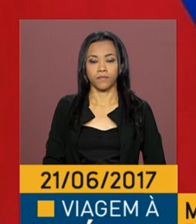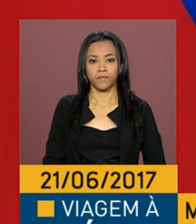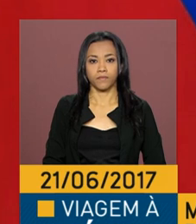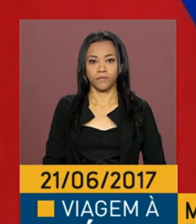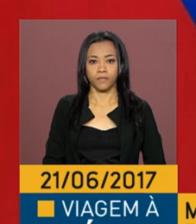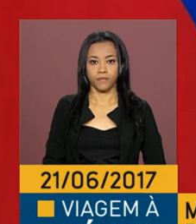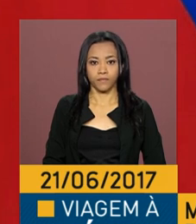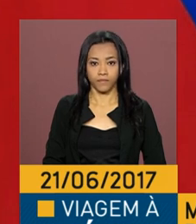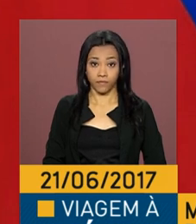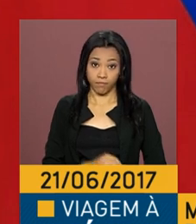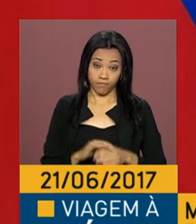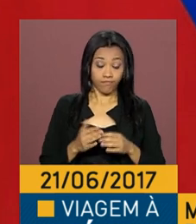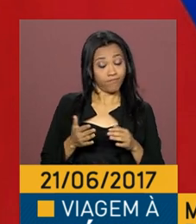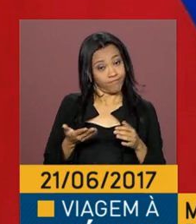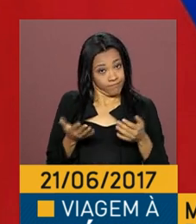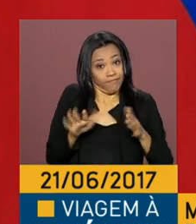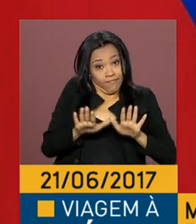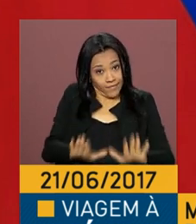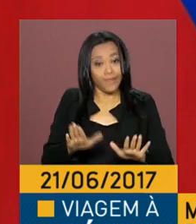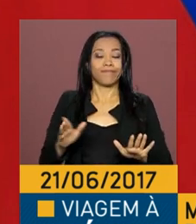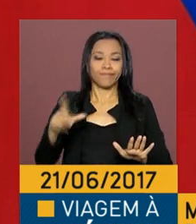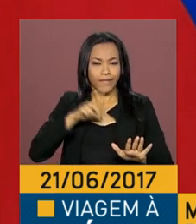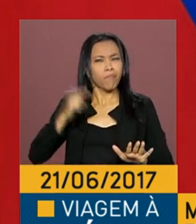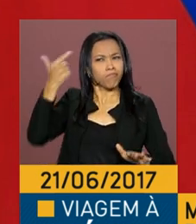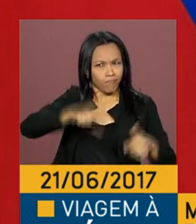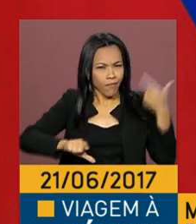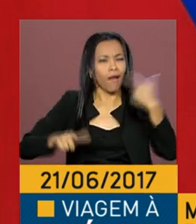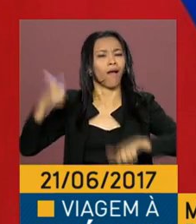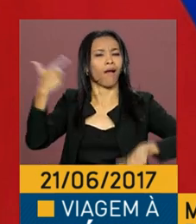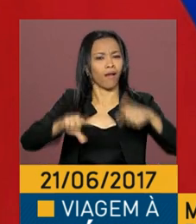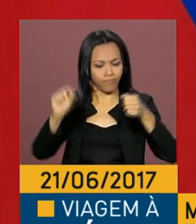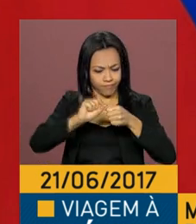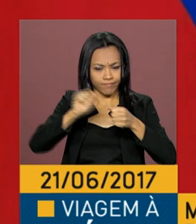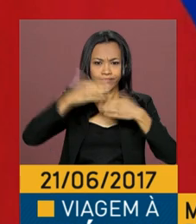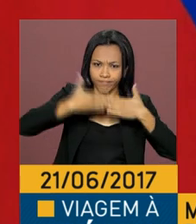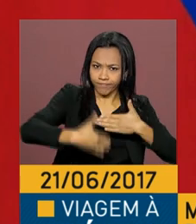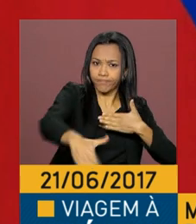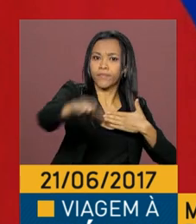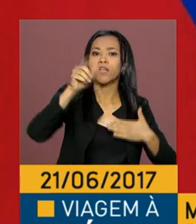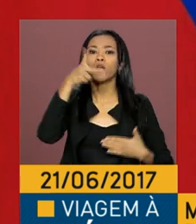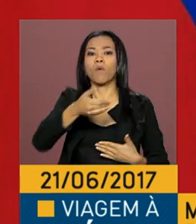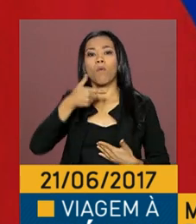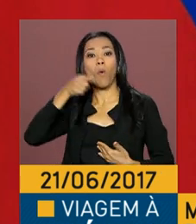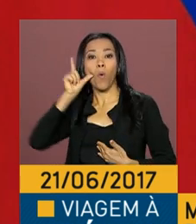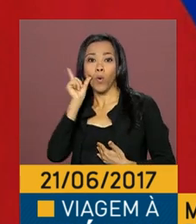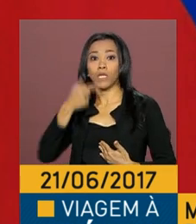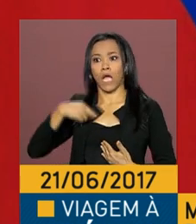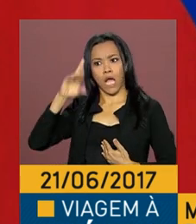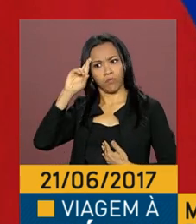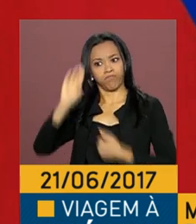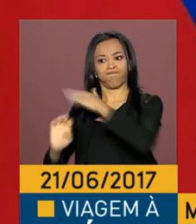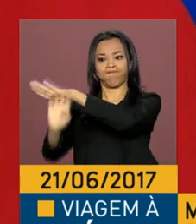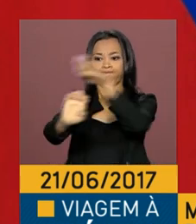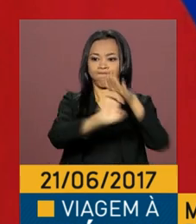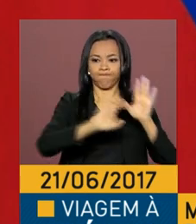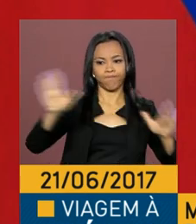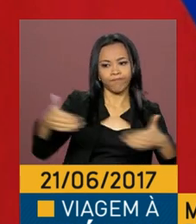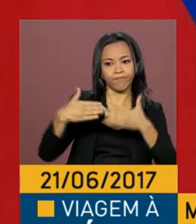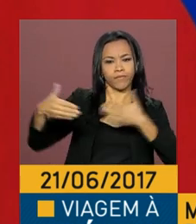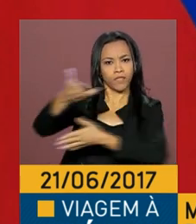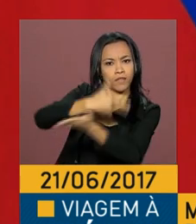прошлого года. Mas ainda há espaço para mais. Como disse ontem a empresários russos, há